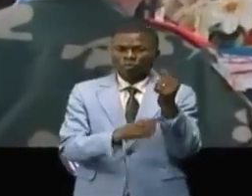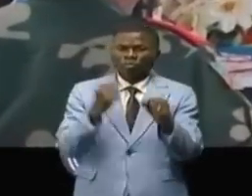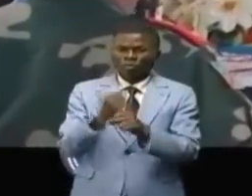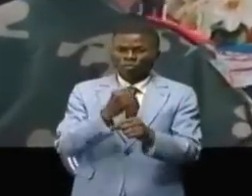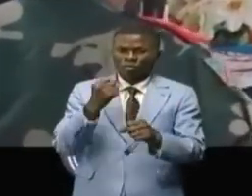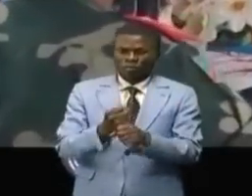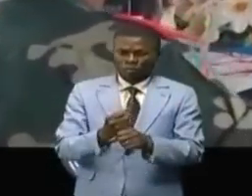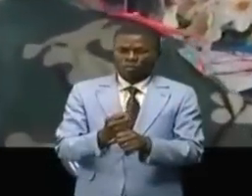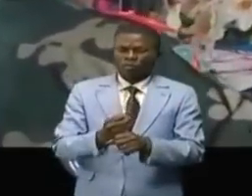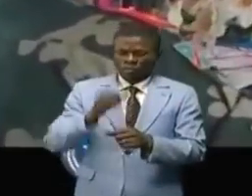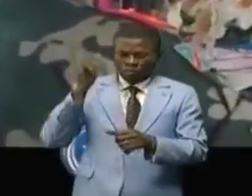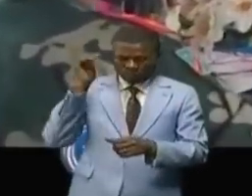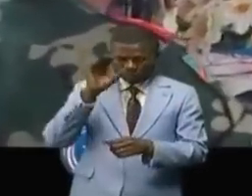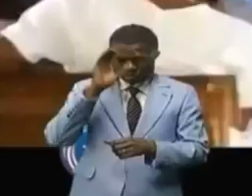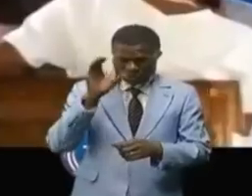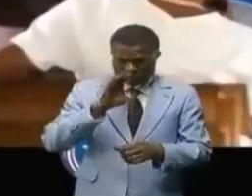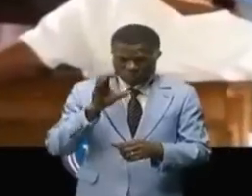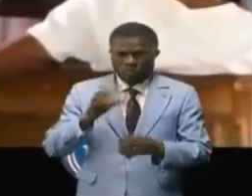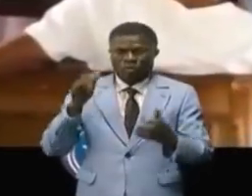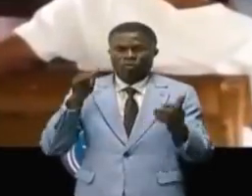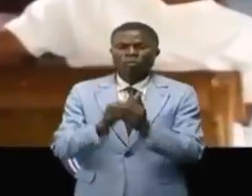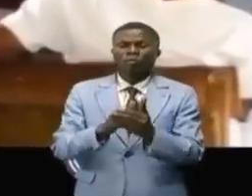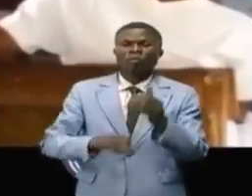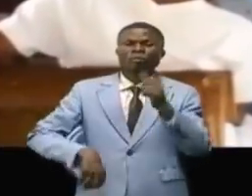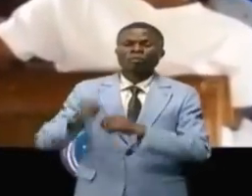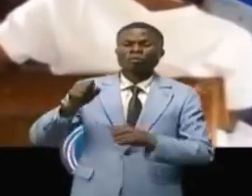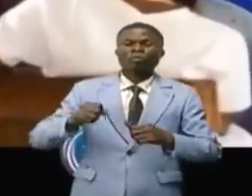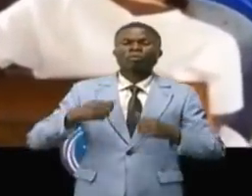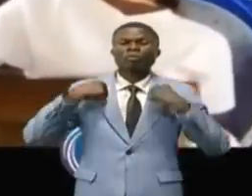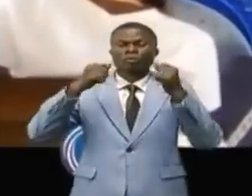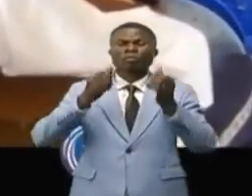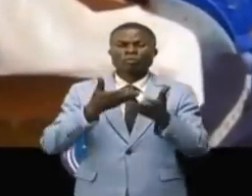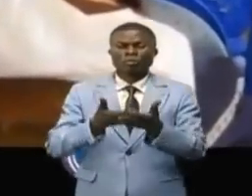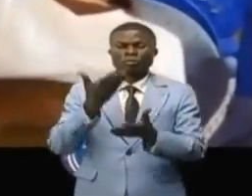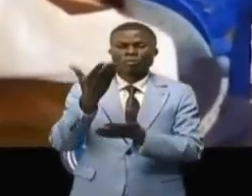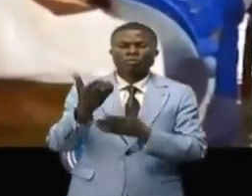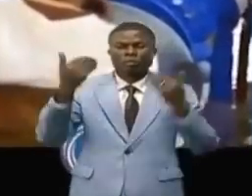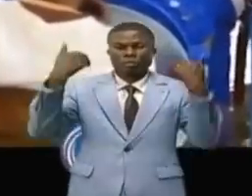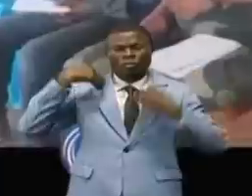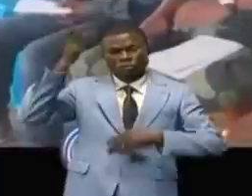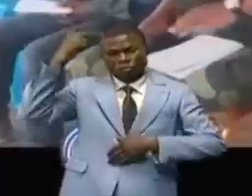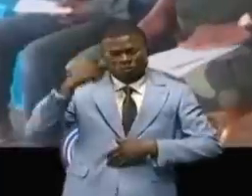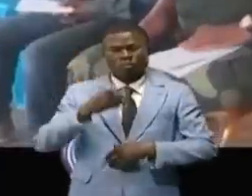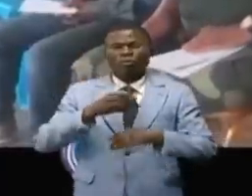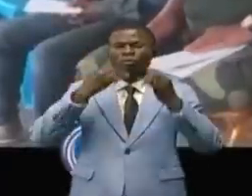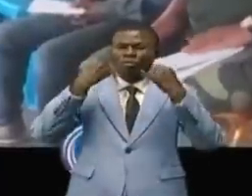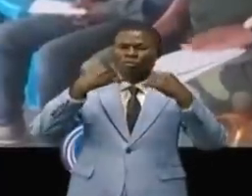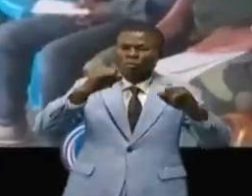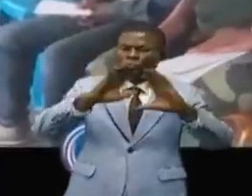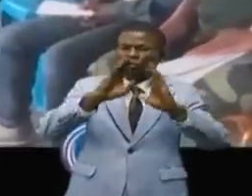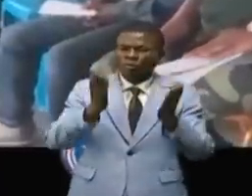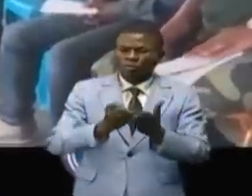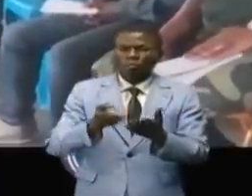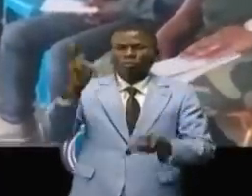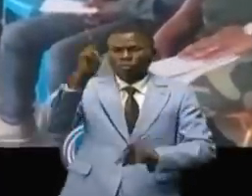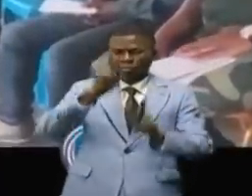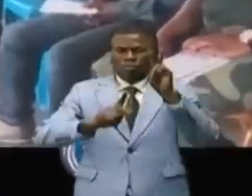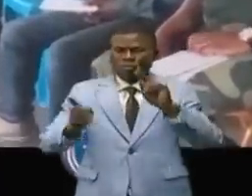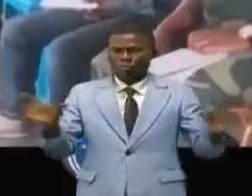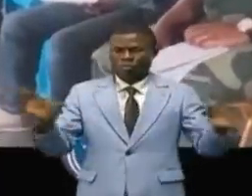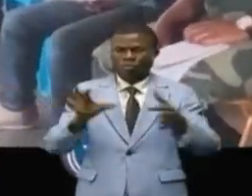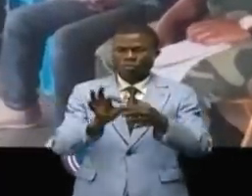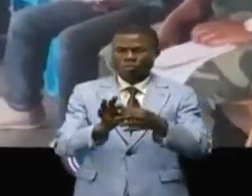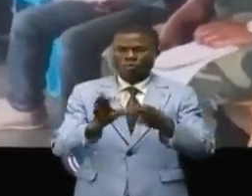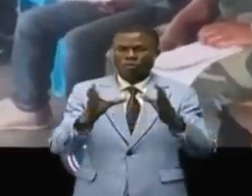de ratissage et des neutralisations de la mélisse mougondo il a invité le leader à conscientiser la population pour une collaboration étroite avec les